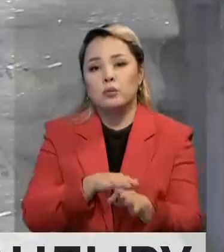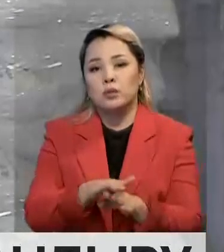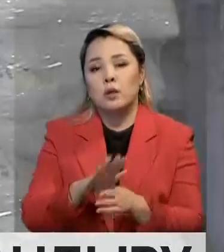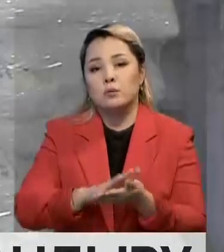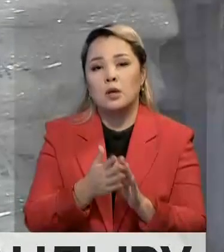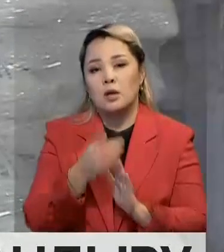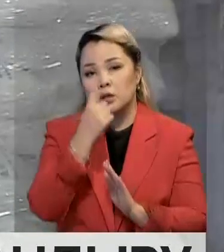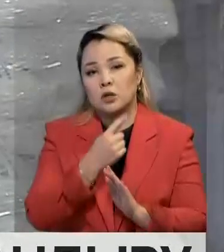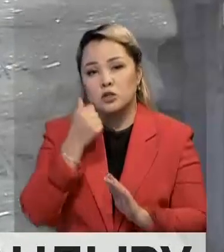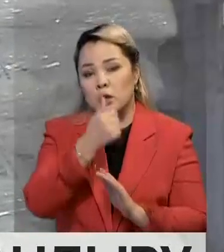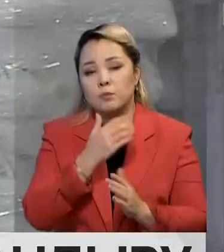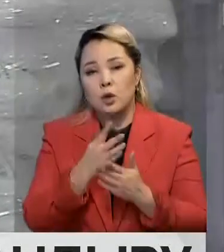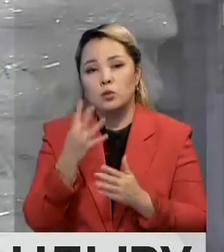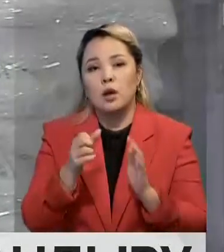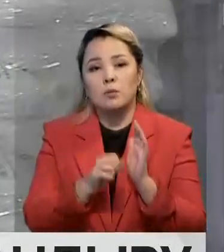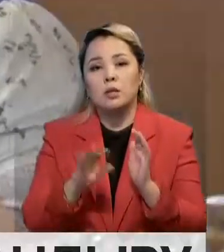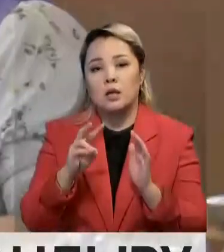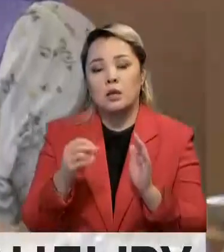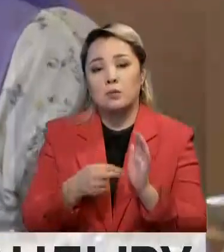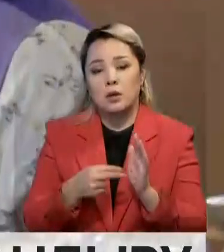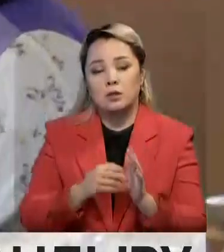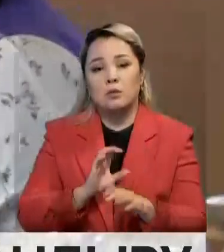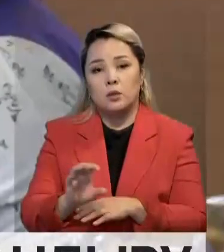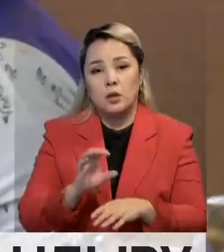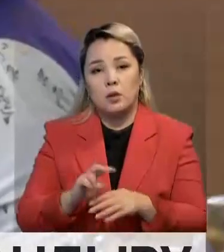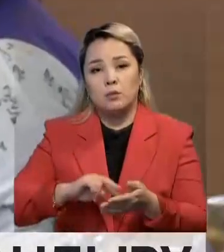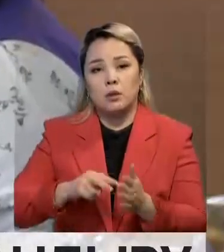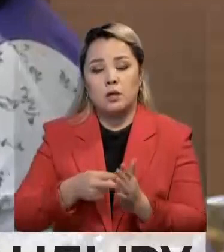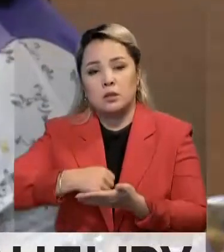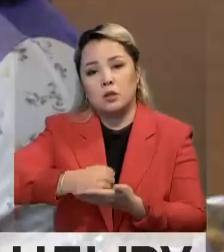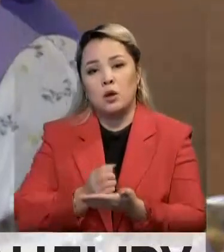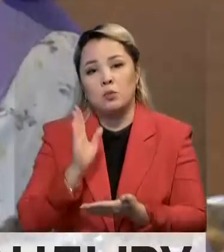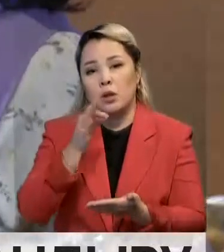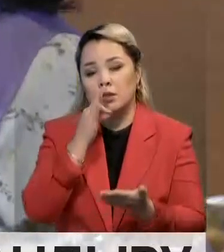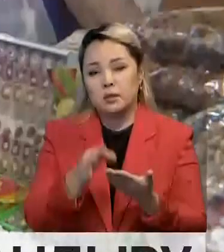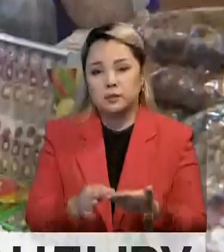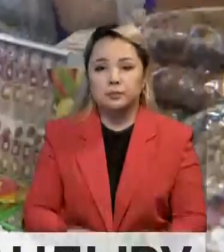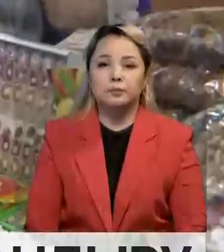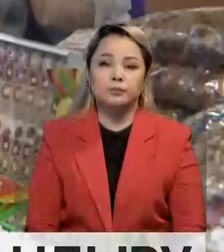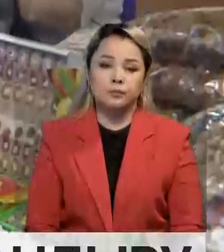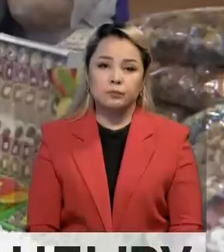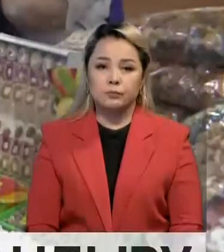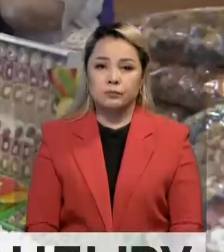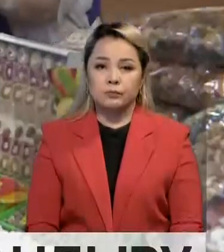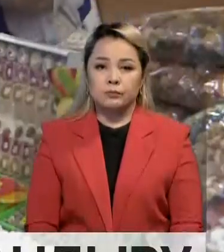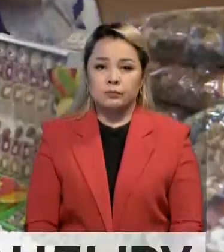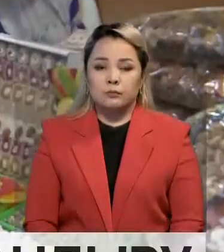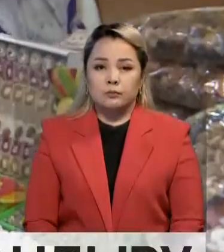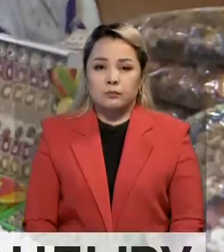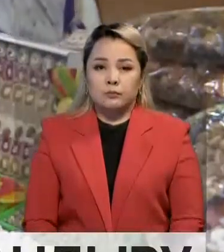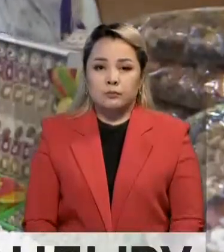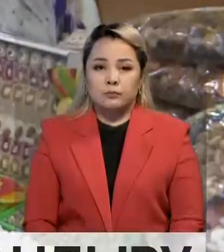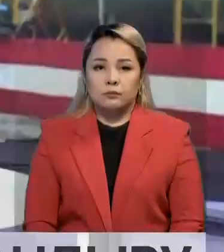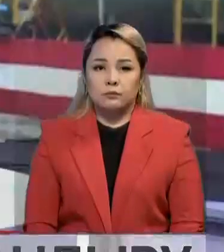үшін 460 теңге көлемінде босату бағасын белгілейді. Мирлан Алтынбек, Ақылбек Есімсейітов, Хабар 24, Елорда.